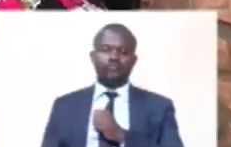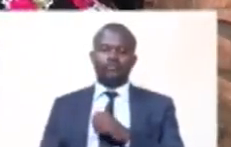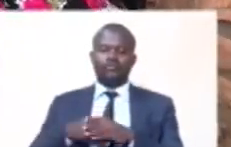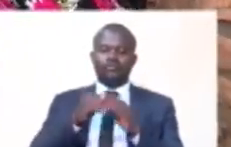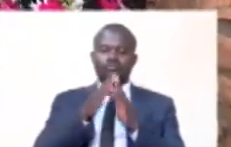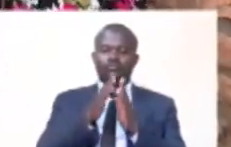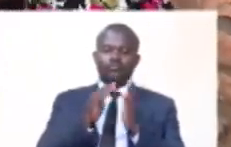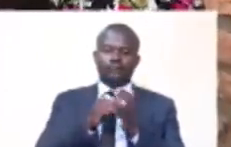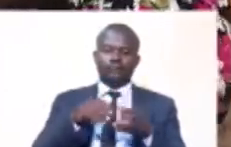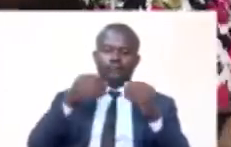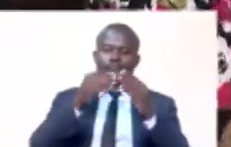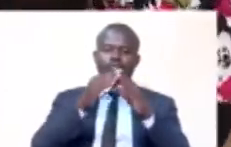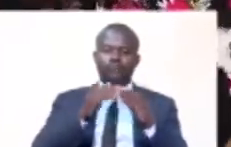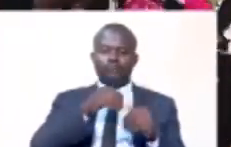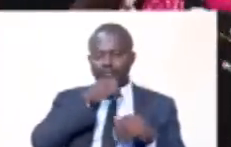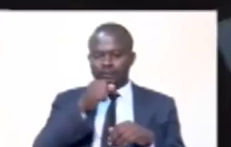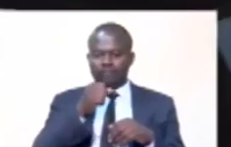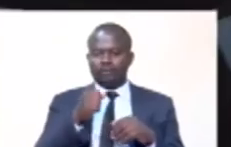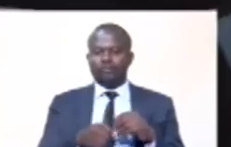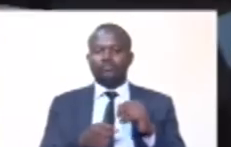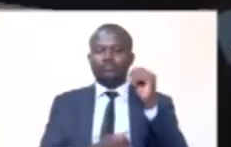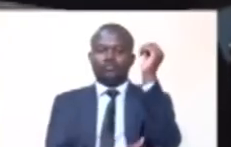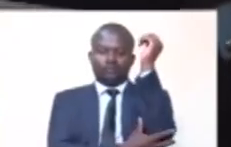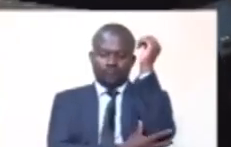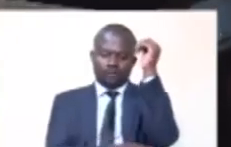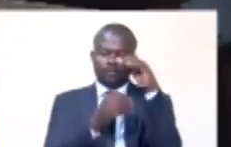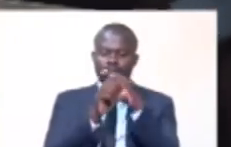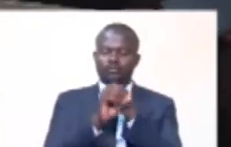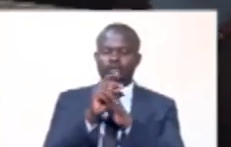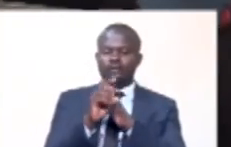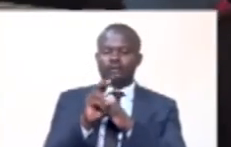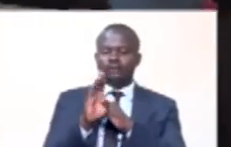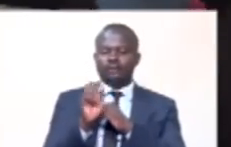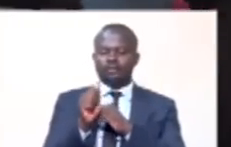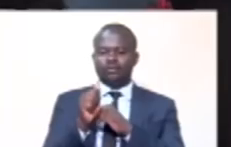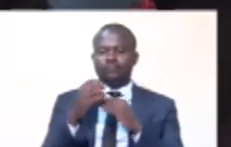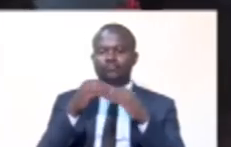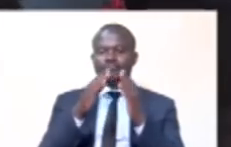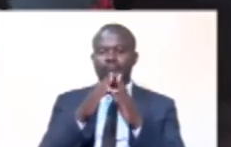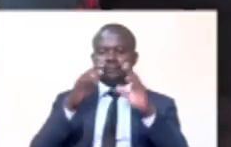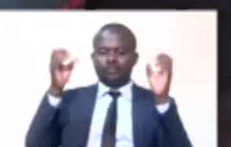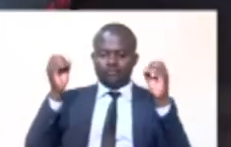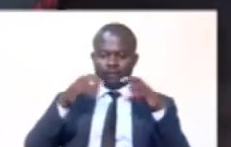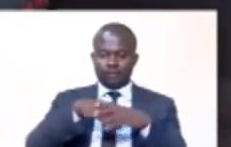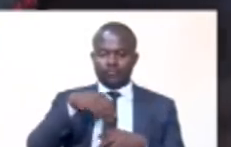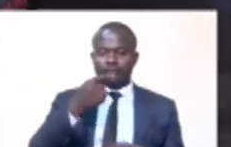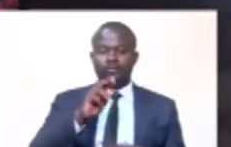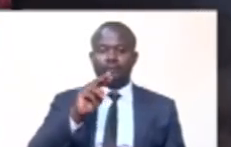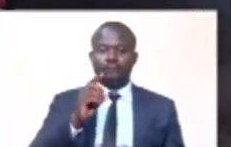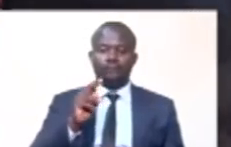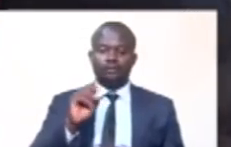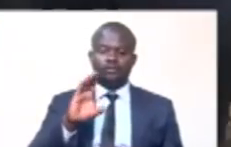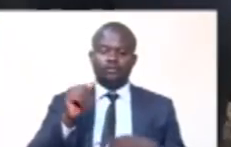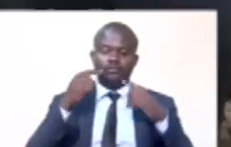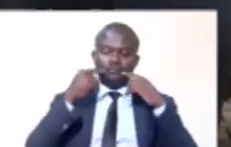kandi hatanzwe inzu ku mukecuru utishoboye mu murenge wa Nduba. Umuyobozi w'umujyi wa Kigali Pidanse Rubingisa avuga ko nubwo